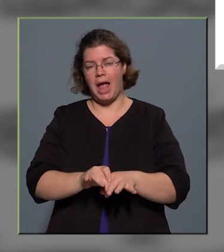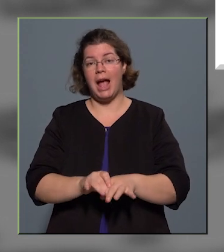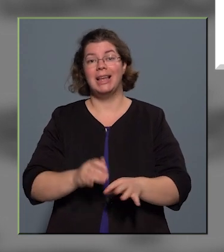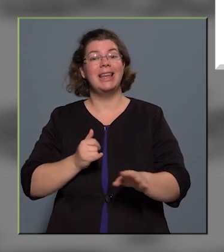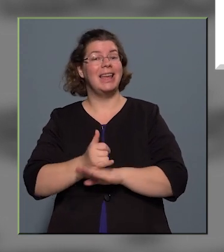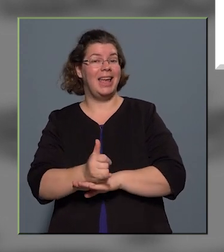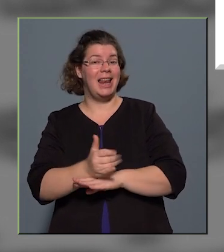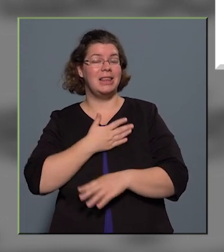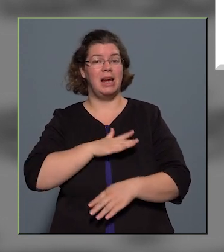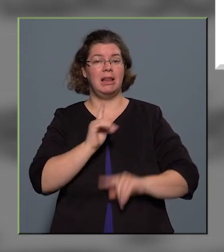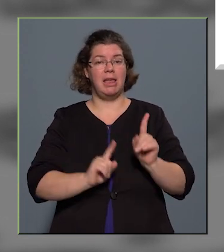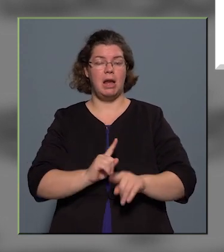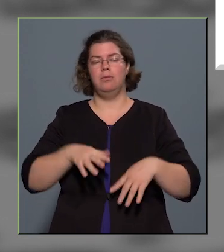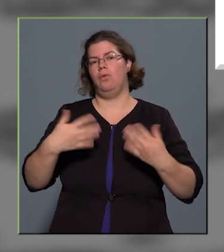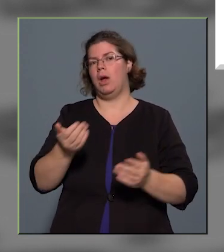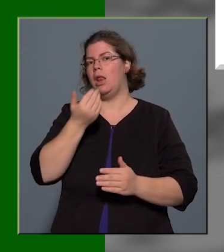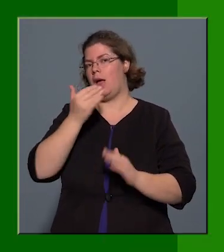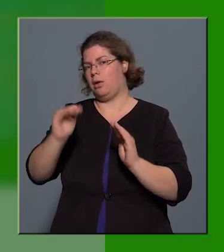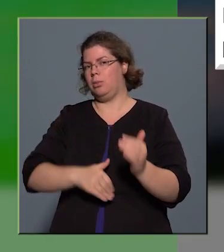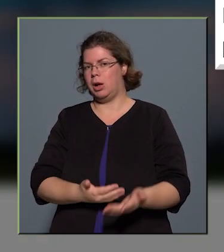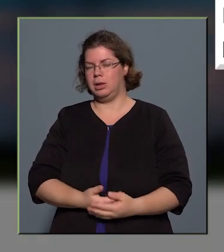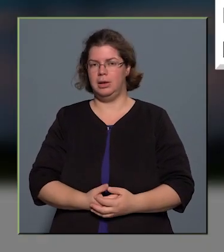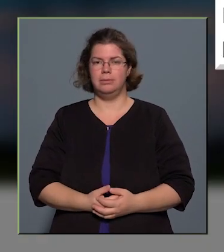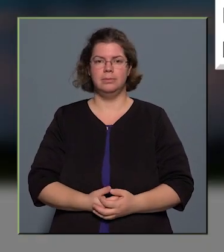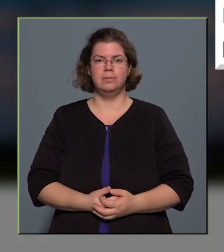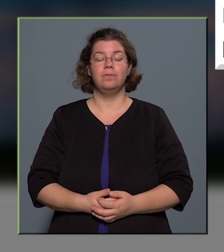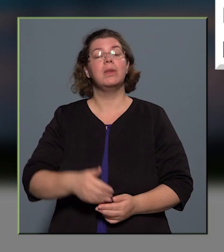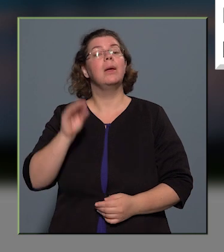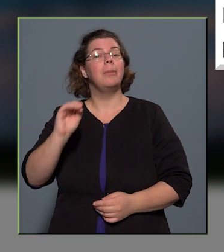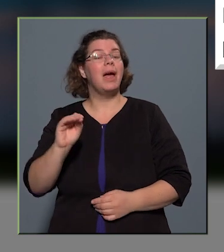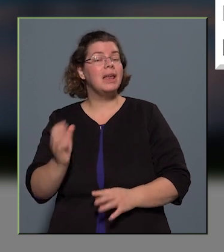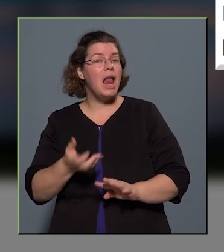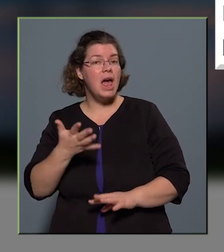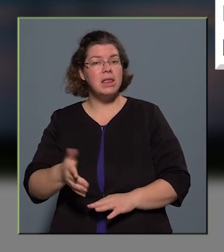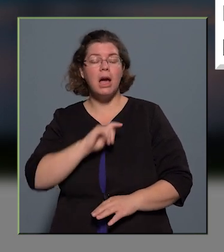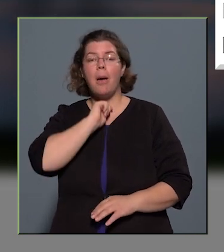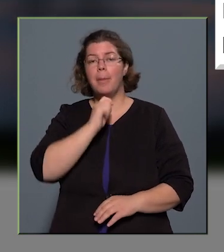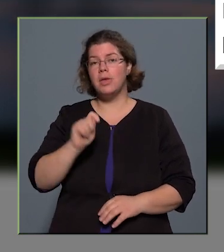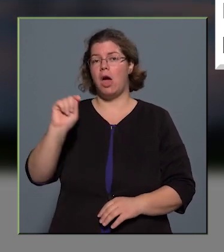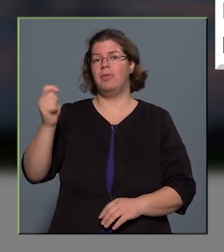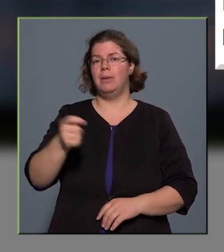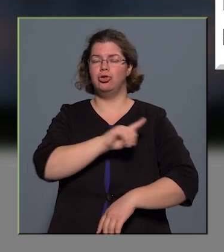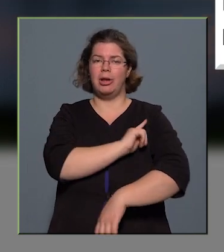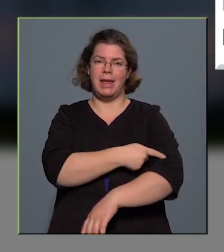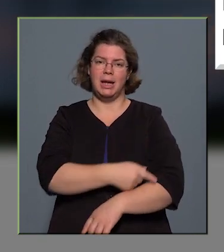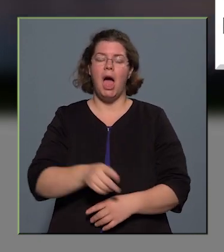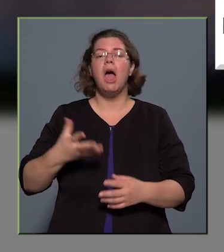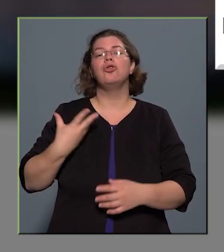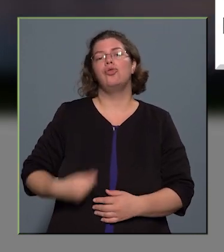élen szeretne járni, vagy le akar maradni. Megjelentek a magyar villamosenergia és